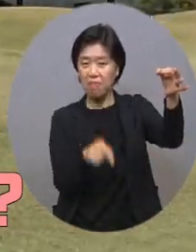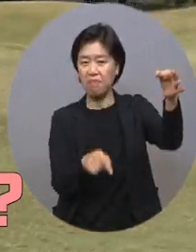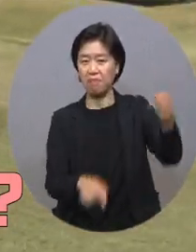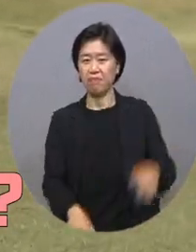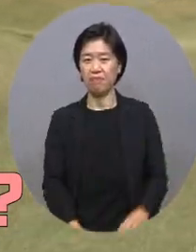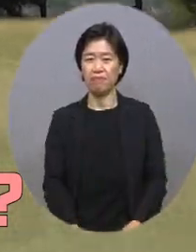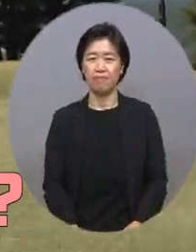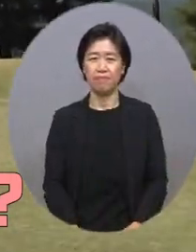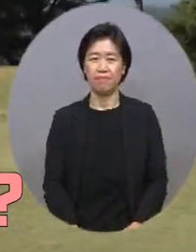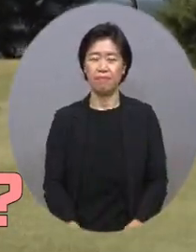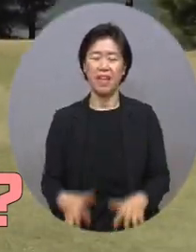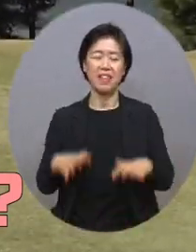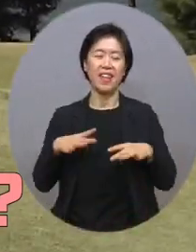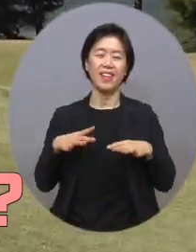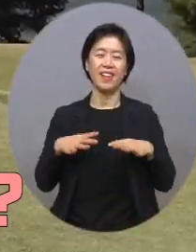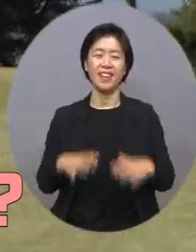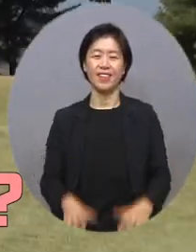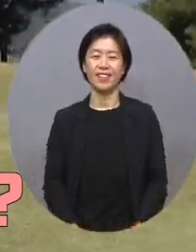아우